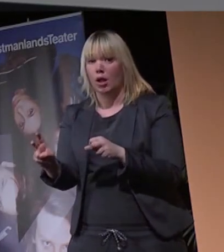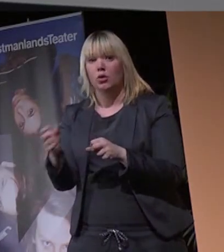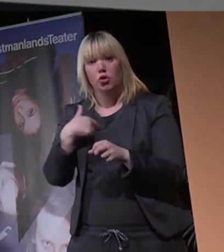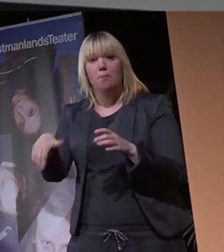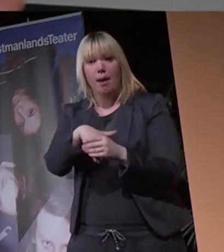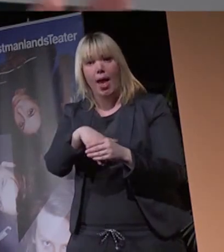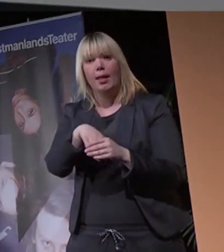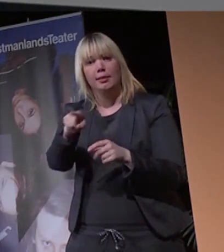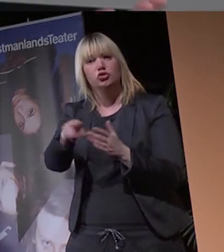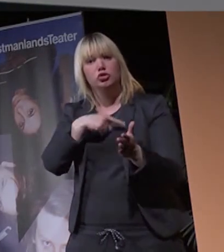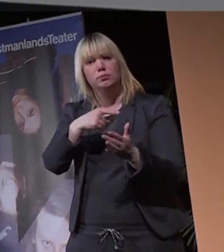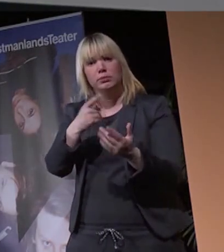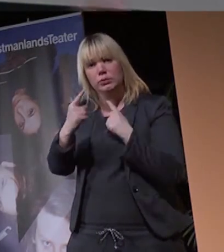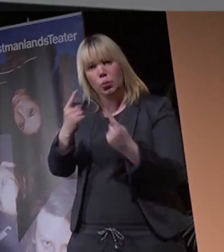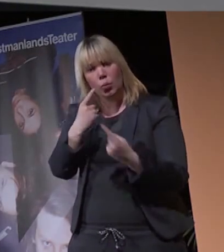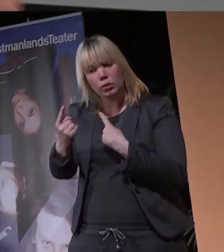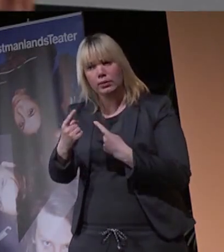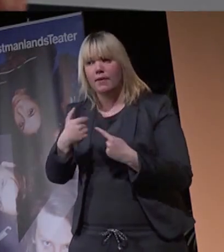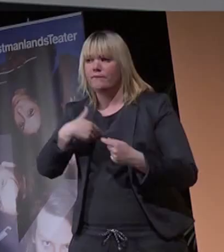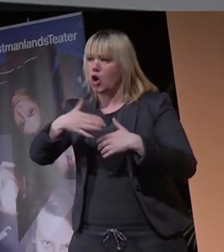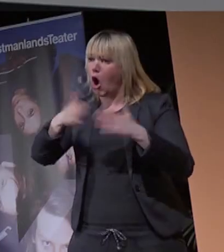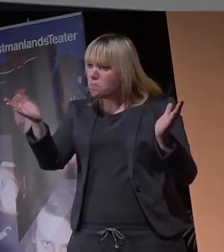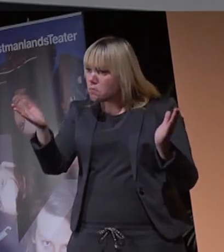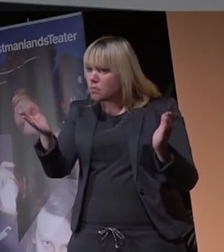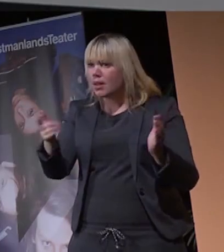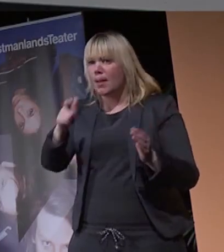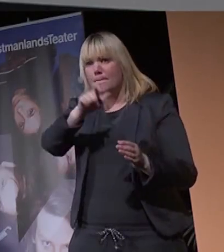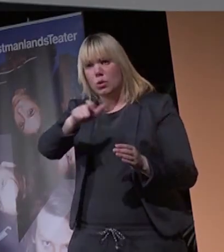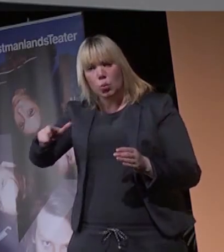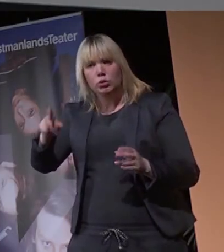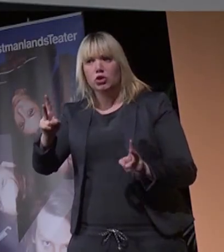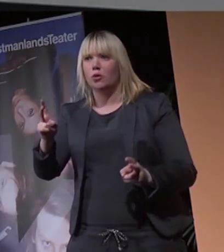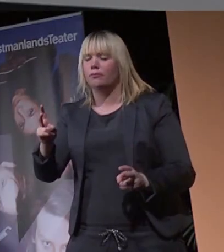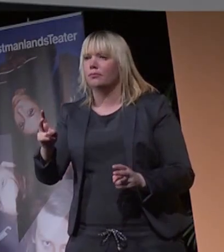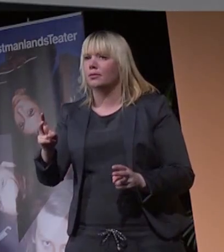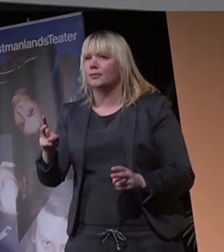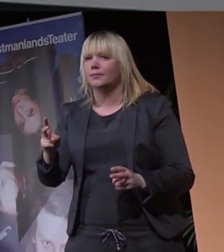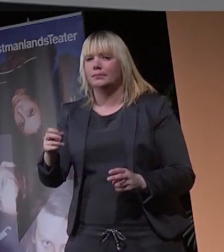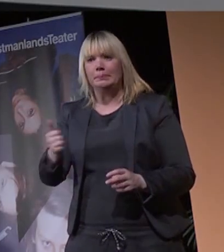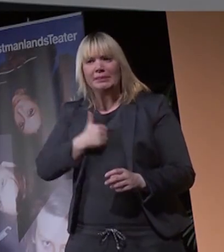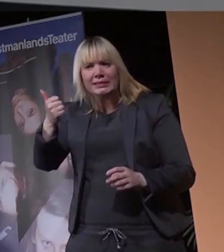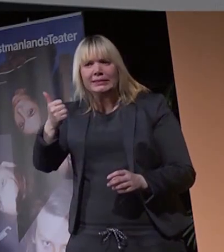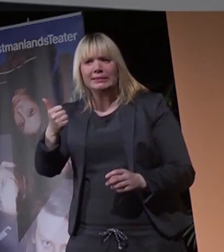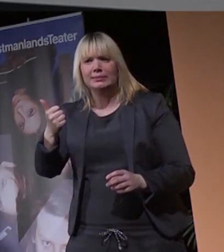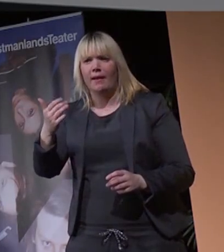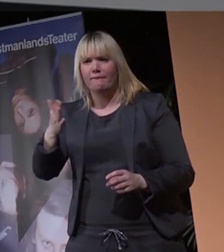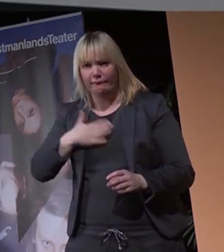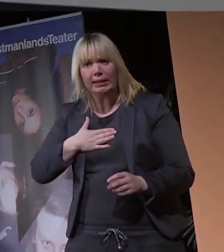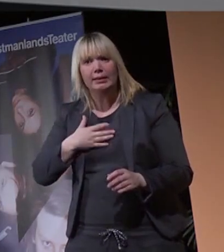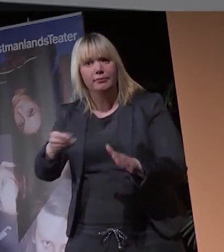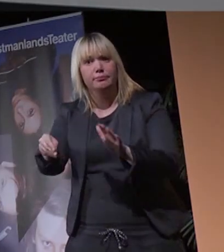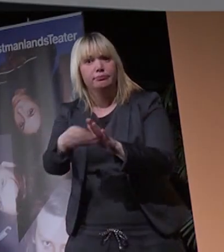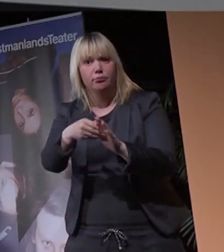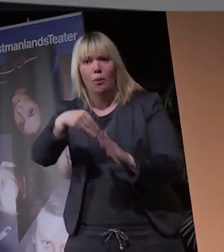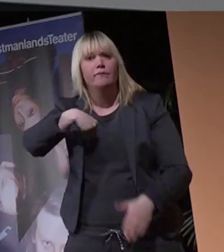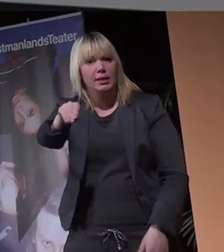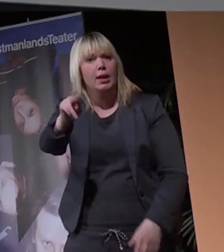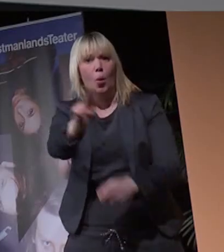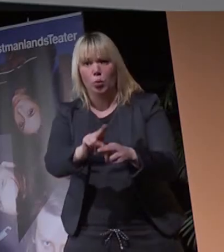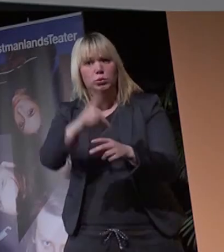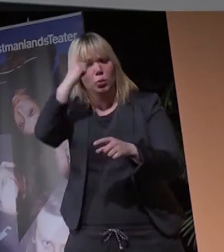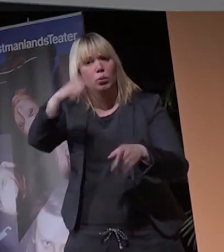Ja, och när du säger den individ som har pengarna så ska få lägga pengar på vad som... Det är ju inte upp till stat, alltså det är inte upp till regeringen. Nej, men det handlar ju